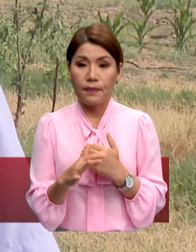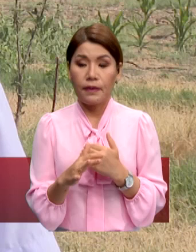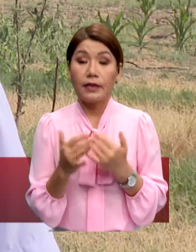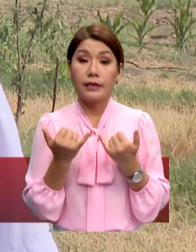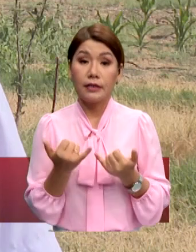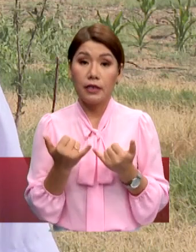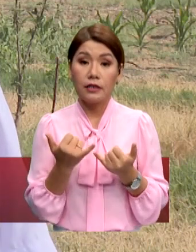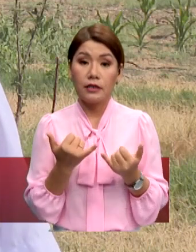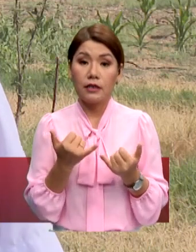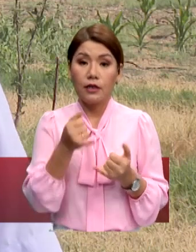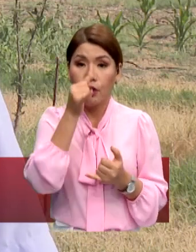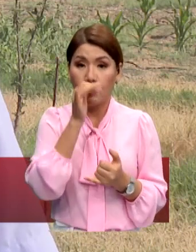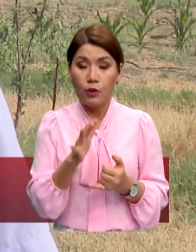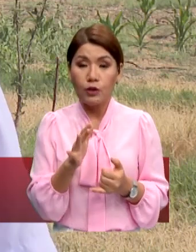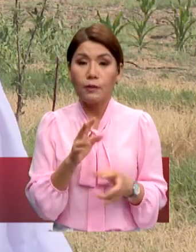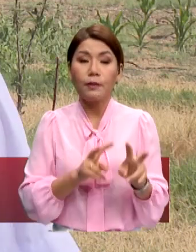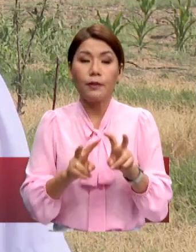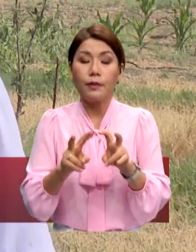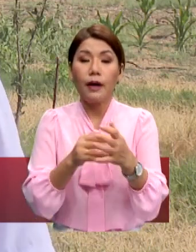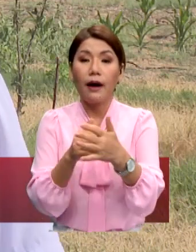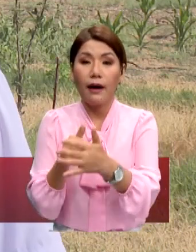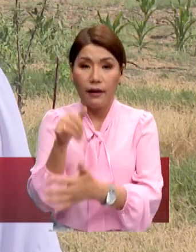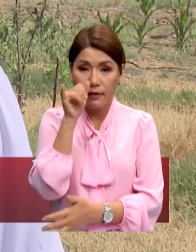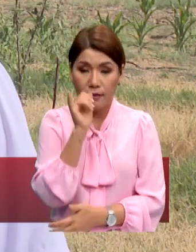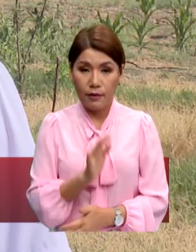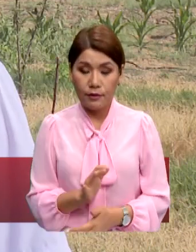Сейчас, в общем, не можем найти сейчас в данное время, потом